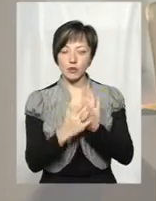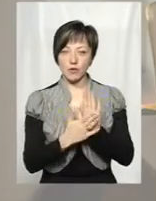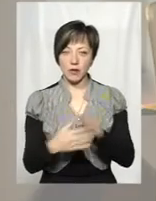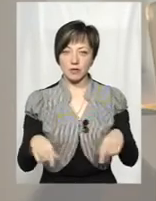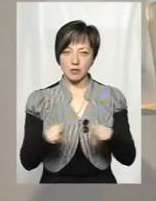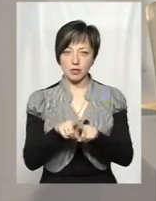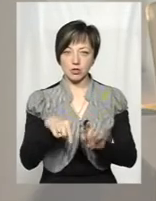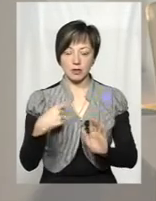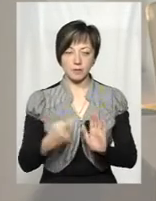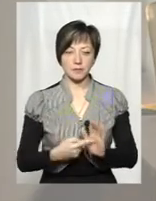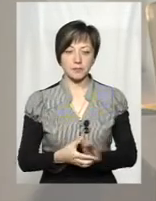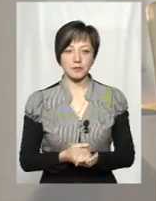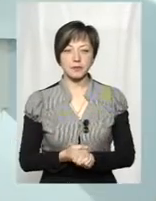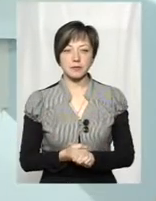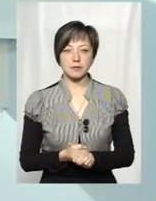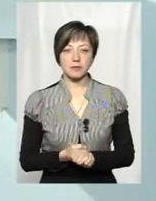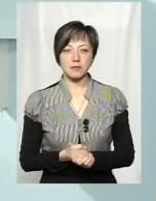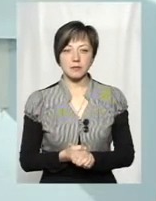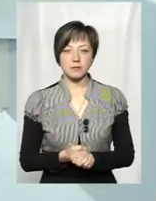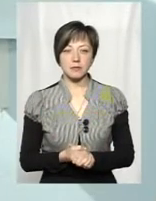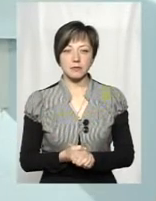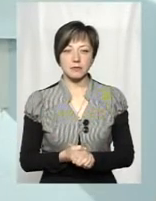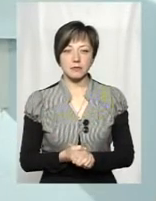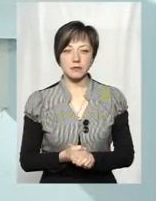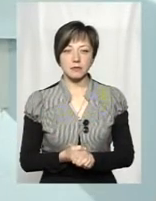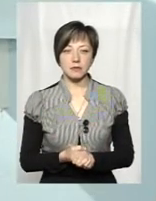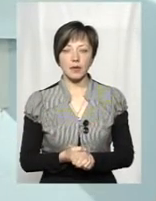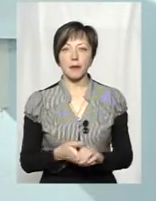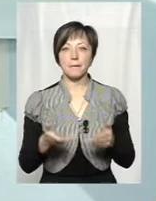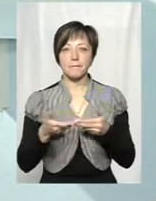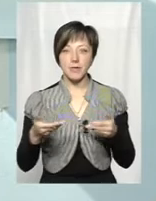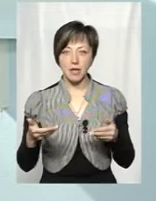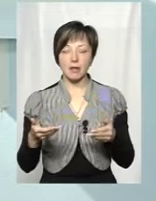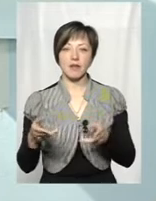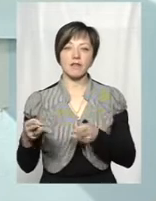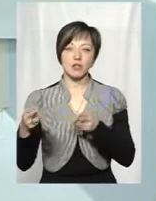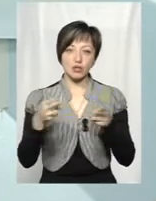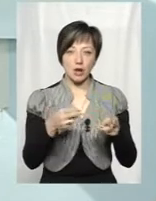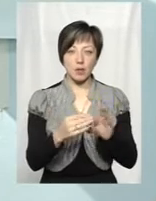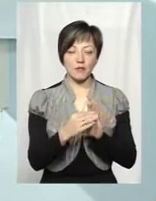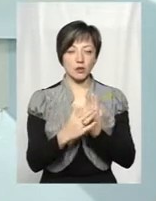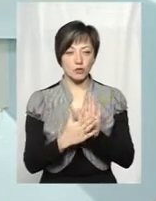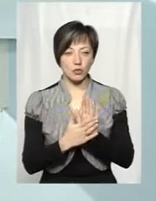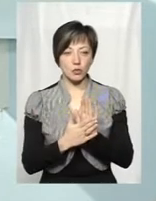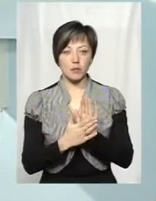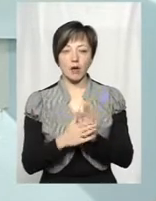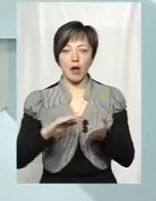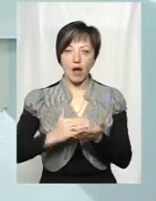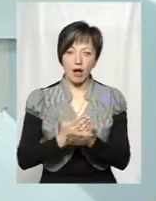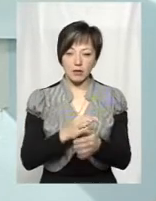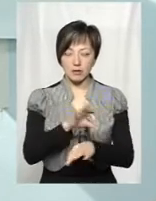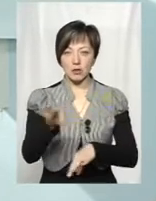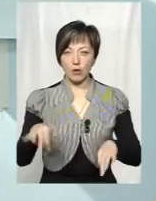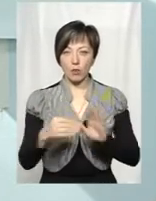ж таки? Ну, звісно ж, ми виїжджаємо і фіксуємо, наносимо це все на карти,